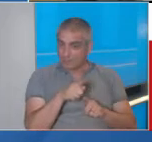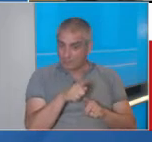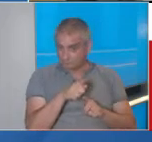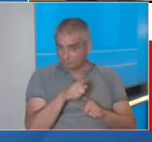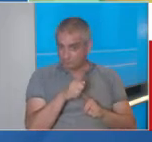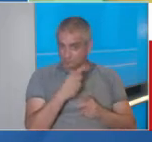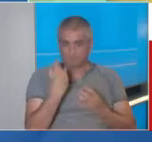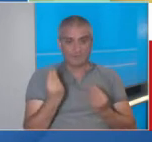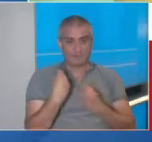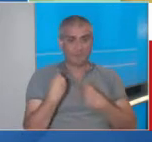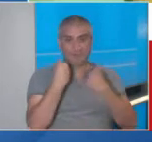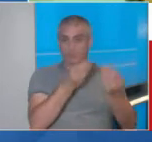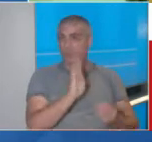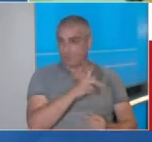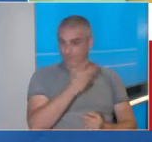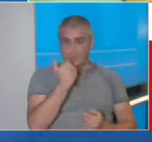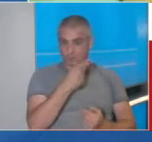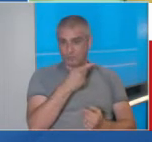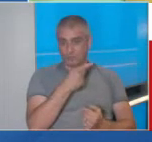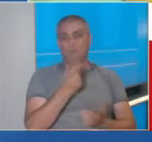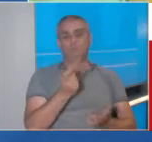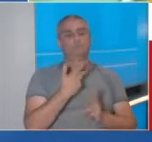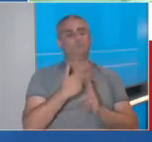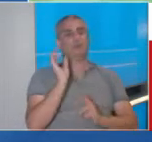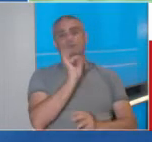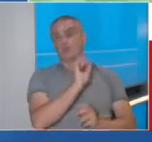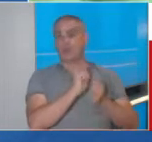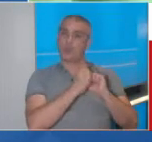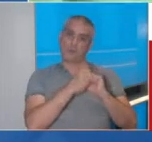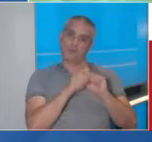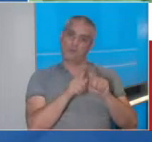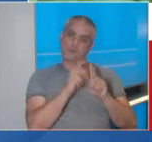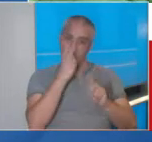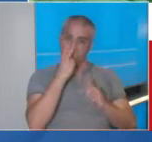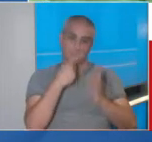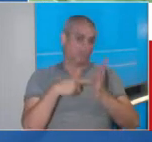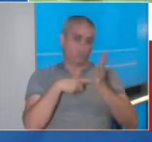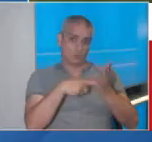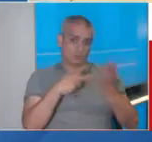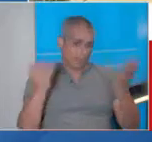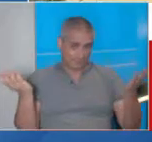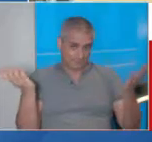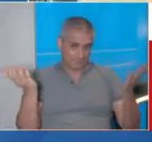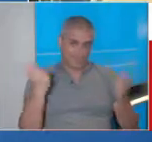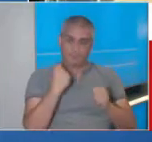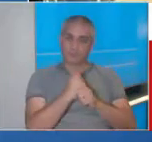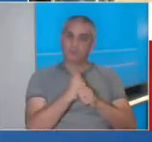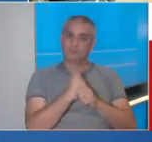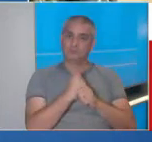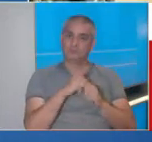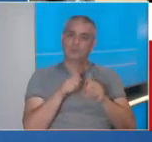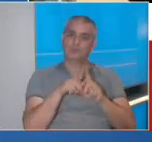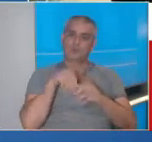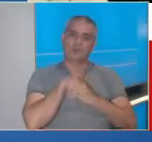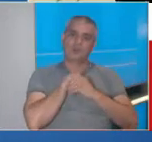טובין שהועברו לטובת נתניהו היו מה שנקרא מנת חלקו הבלעדית, או כמו שמנסים למשל לעשות מה שנקרא